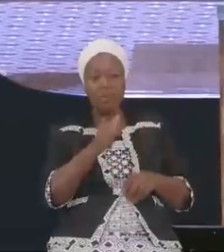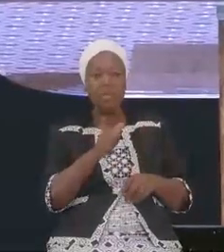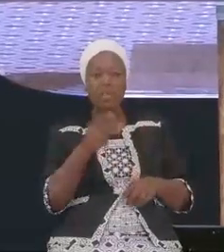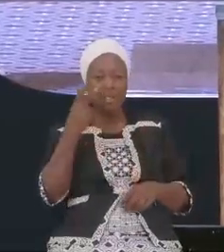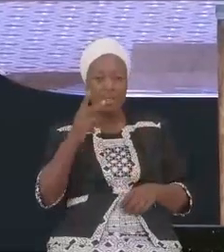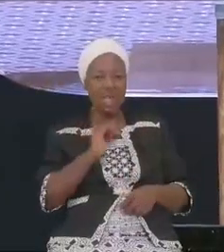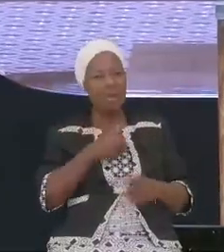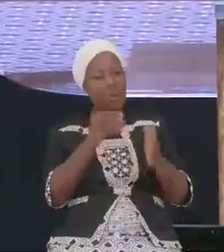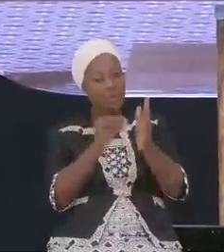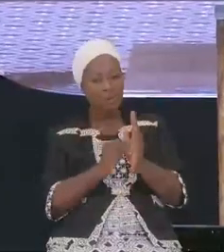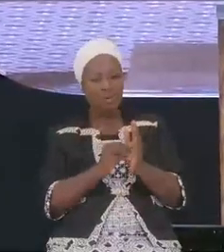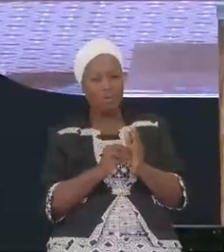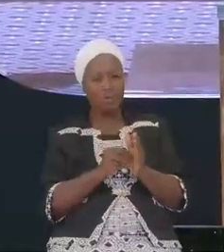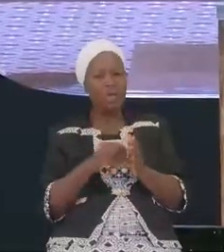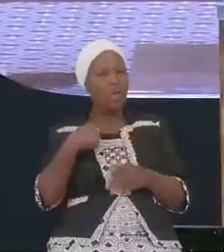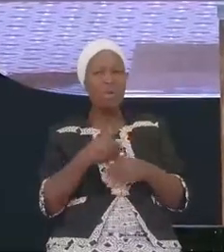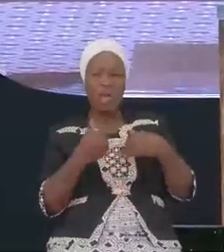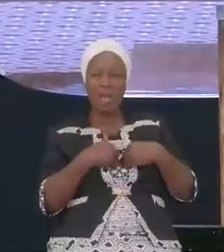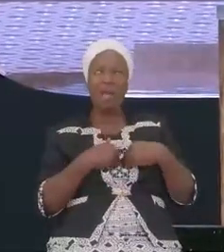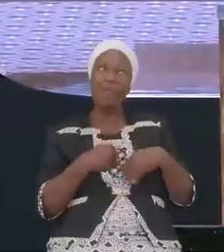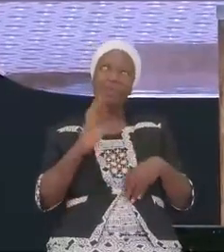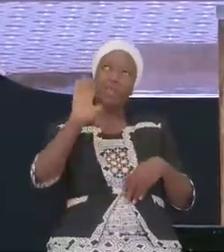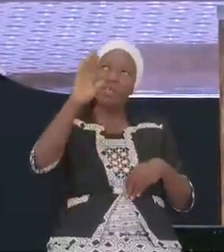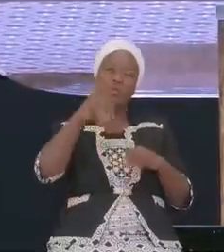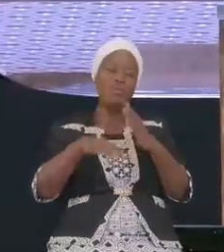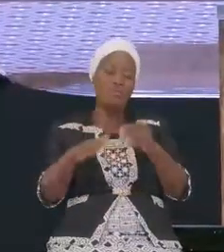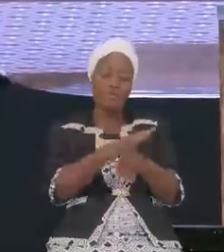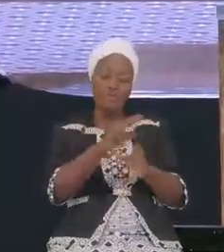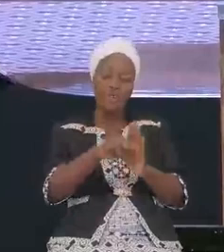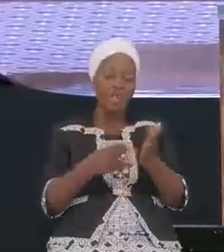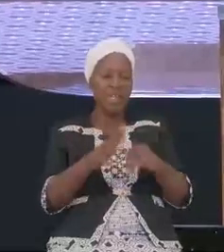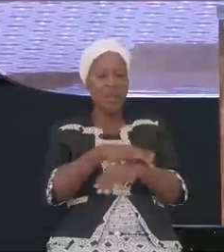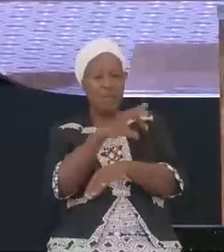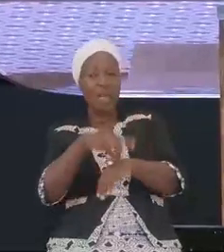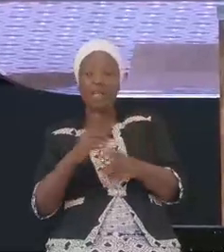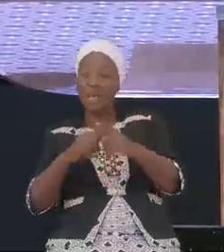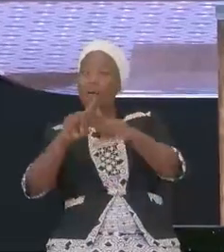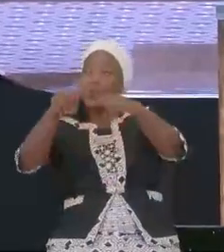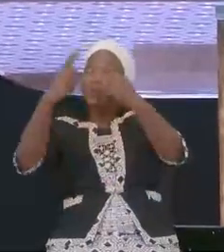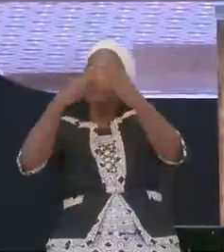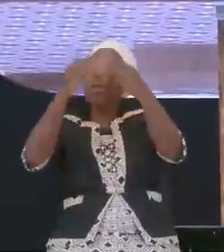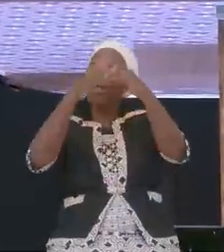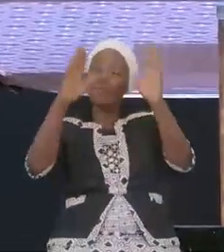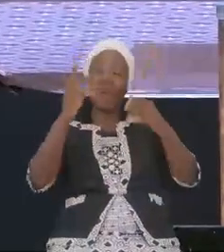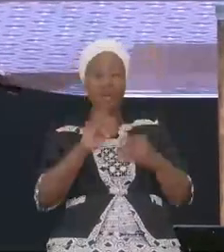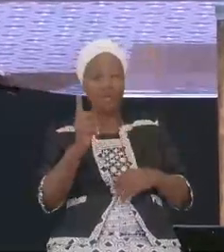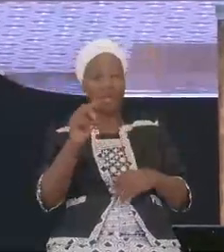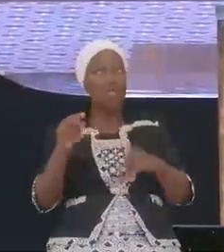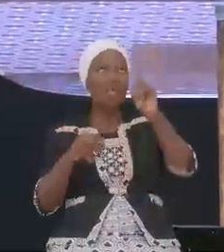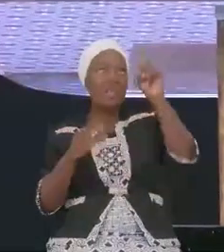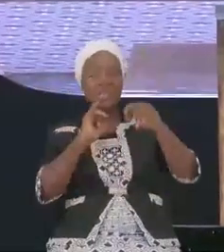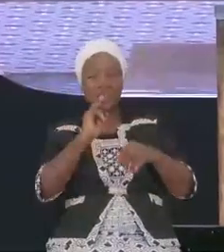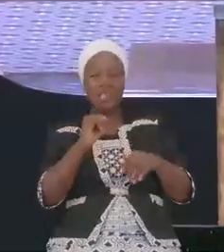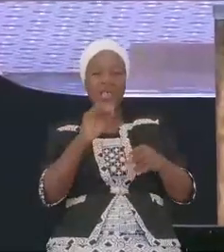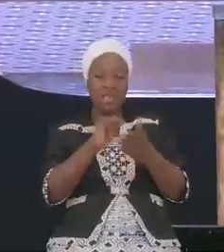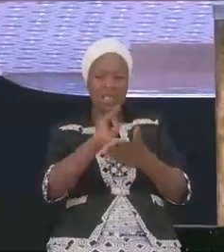portion. Nous l'avons en plénitude ici sur terre. Et puis nous allons au ciel. Là où il est présentement, c'est là que nous